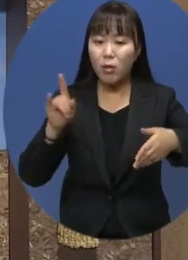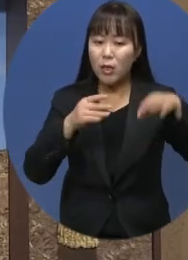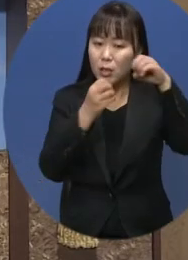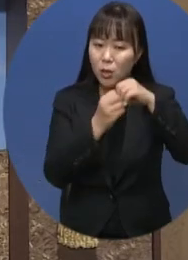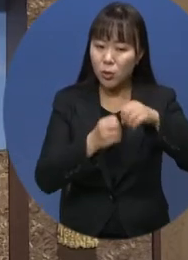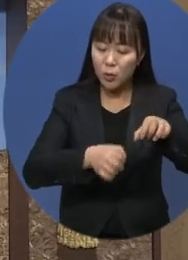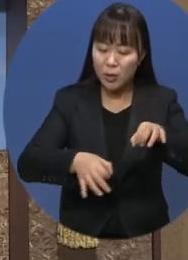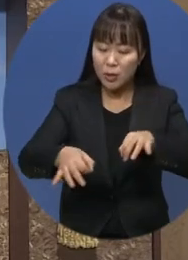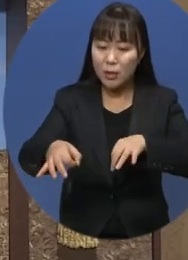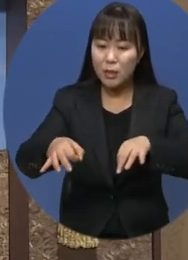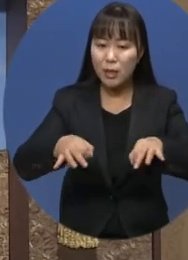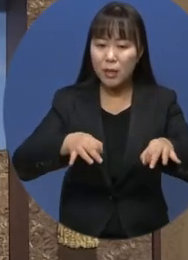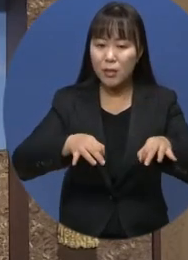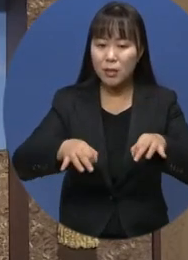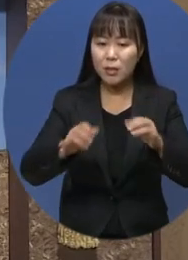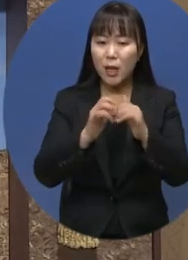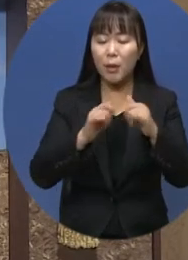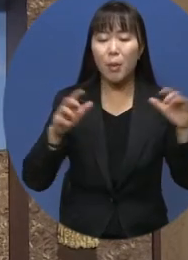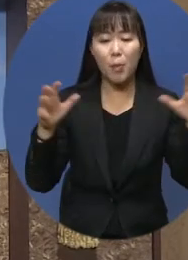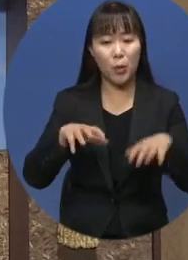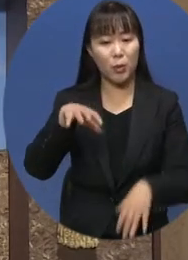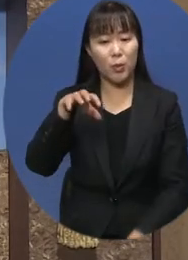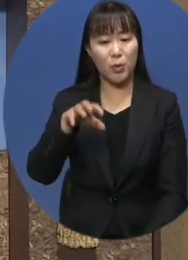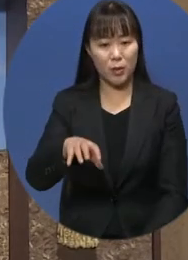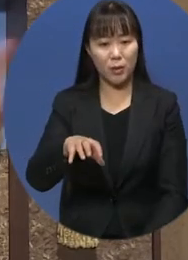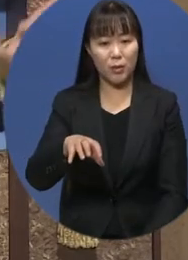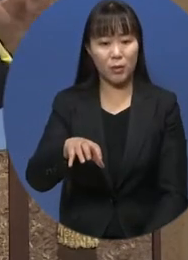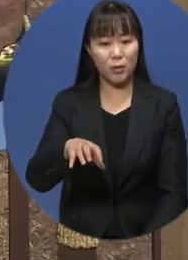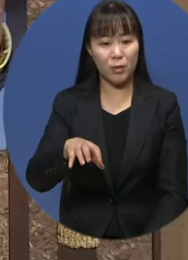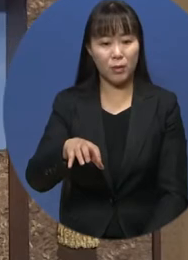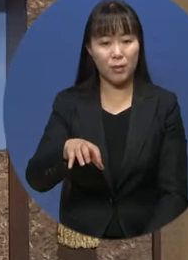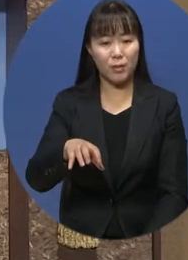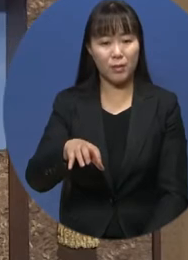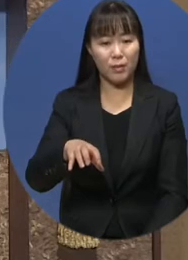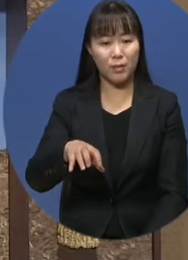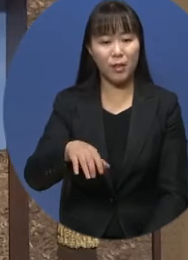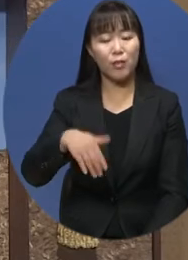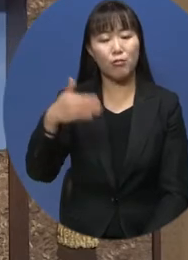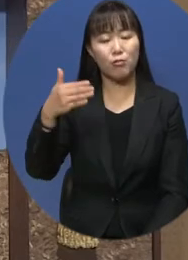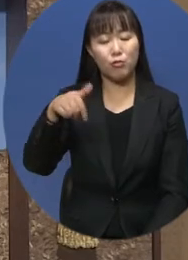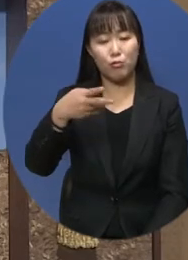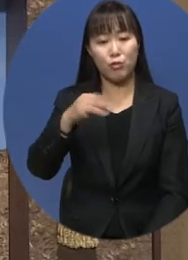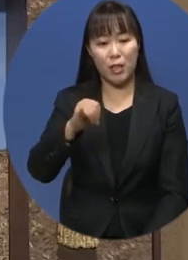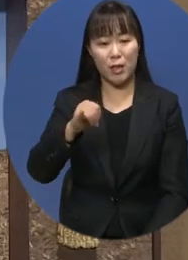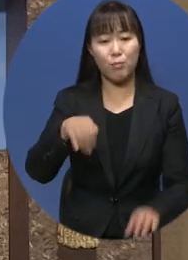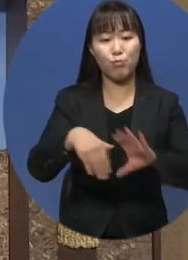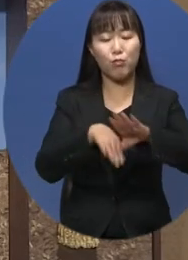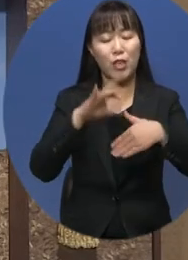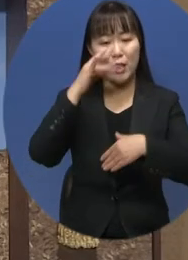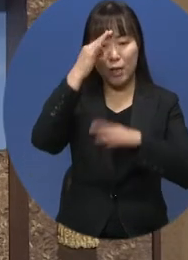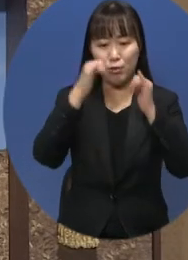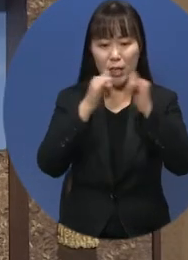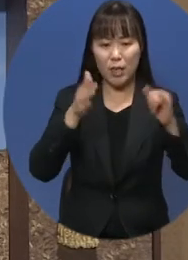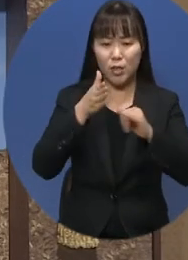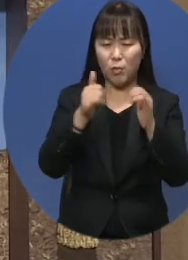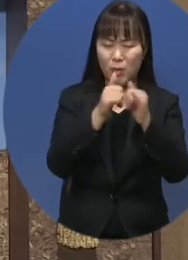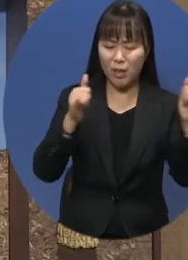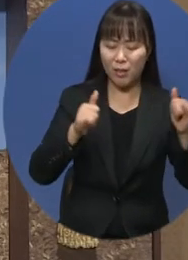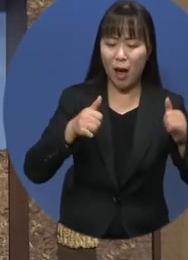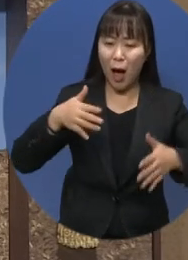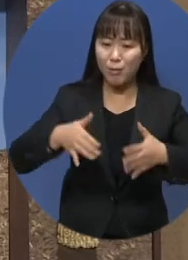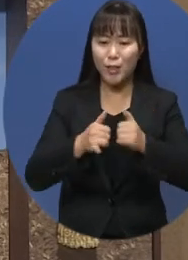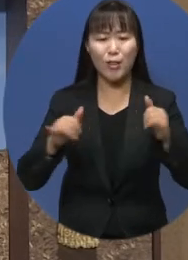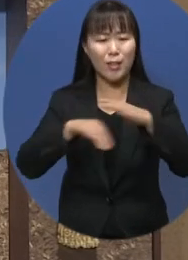어 전통시장에 사람 모이는 곳에서 구리의 문화예술인들이 전문의인 드나